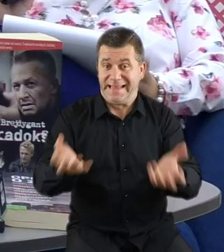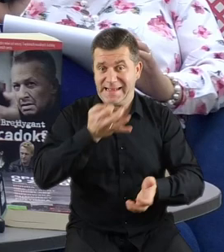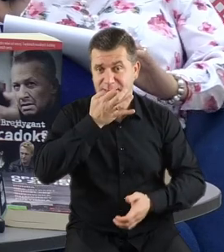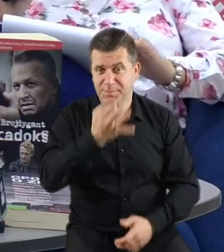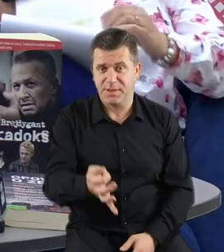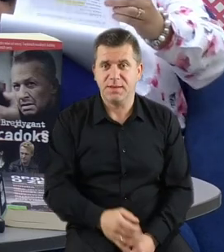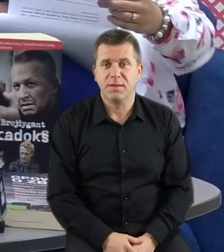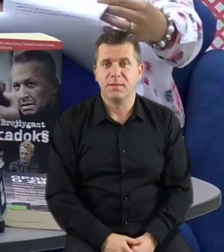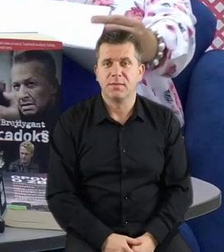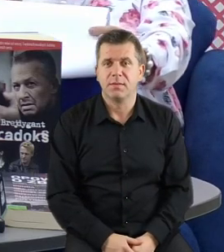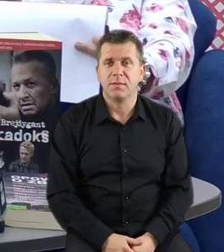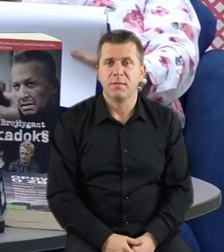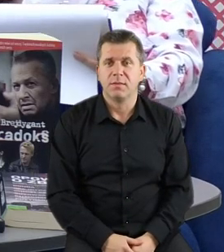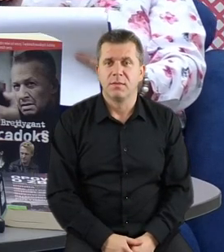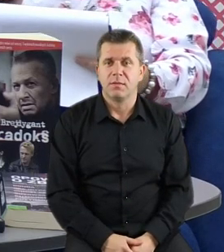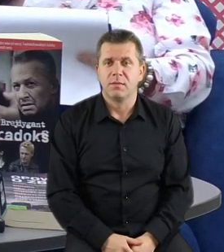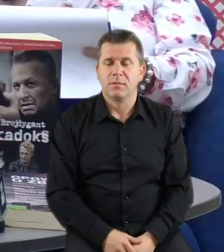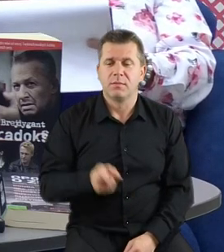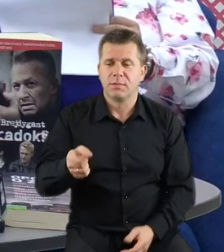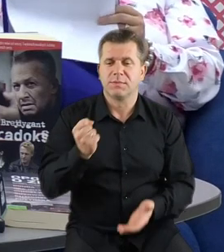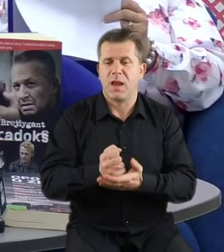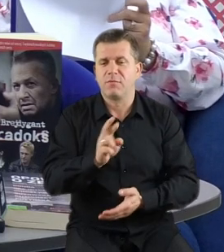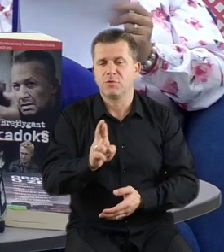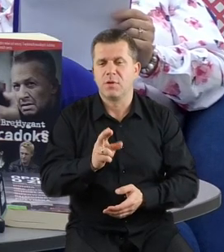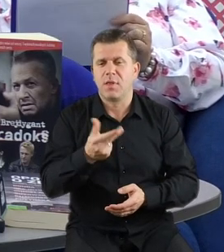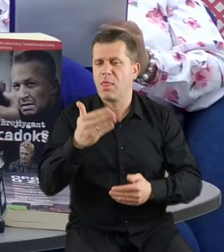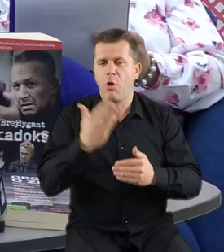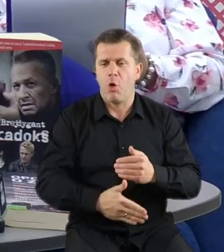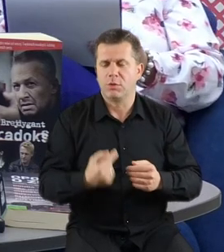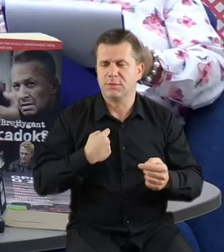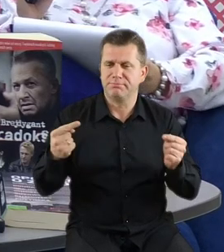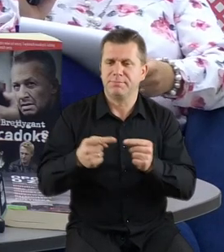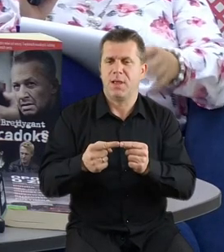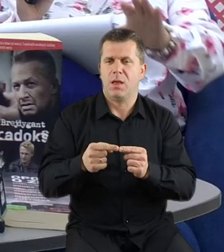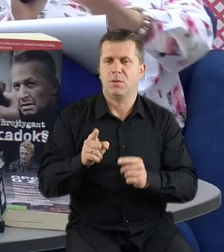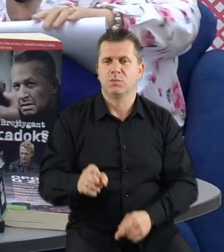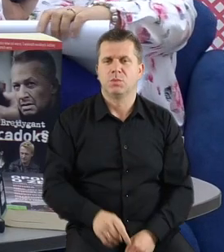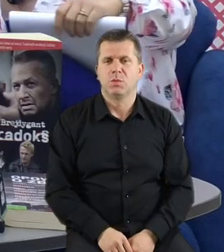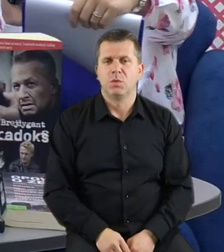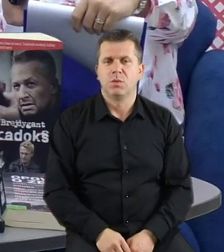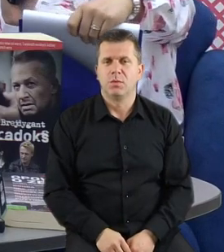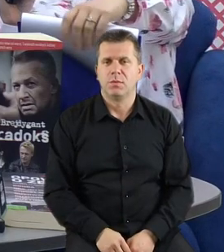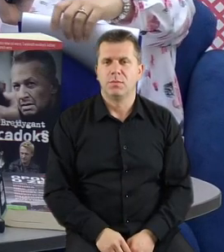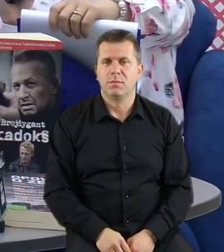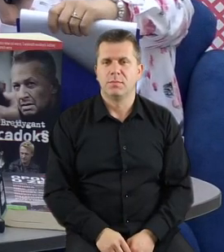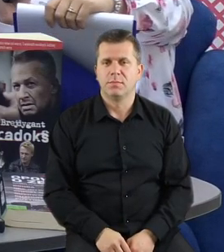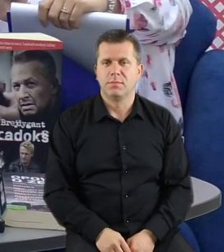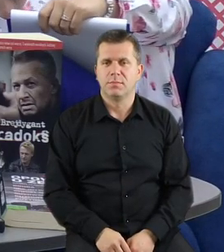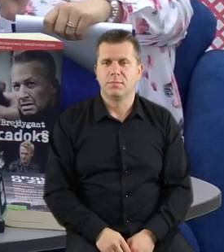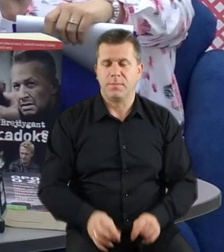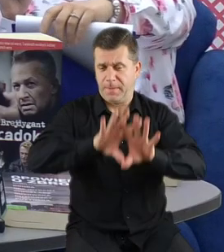Ja chciałam spytać a propos te rzeczy, a propos tych rzeczy, które mi się do końca nie spięły. Tak. To